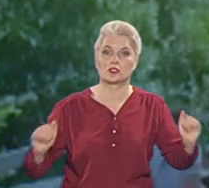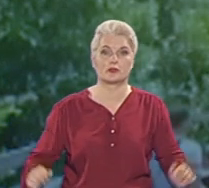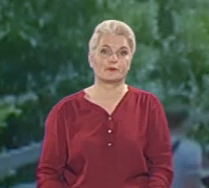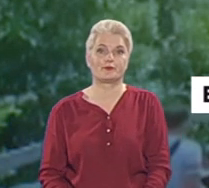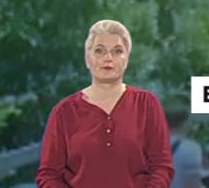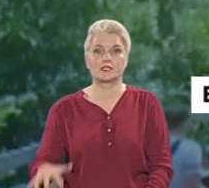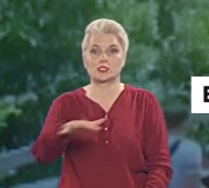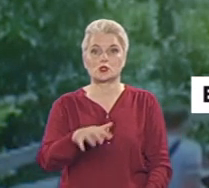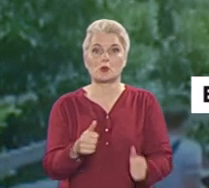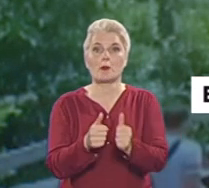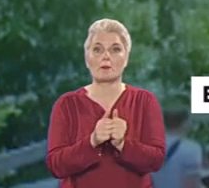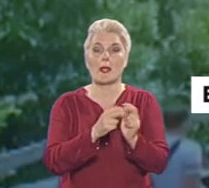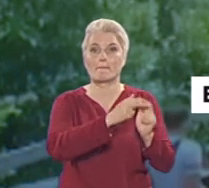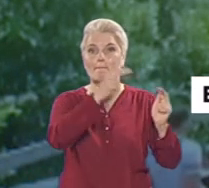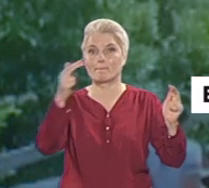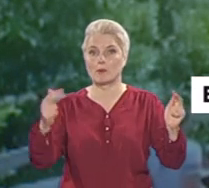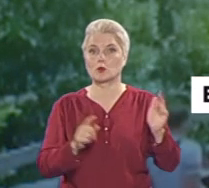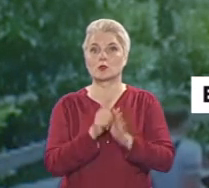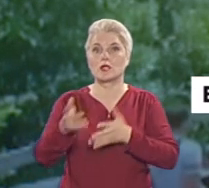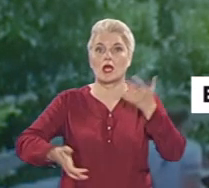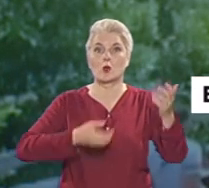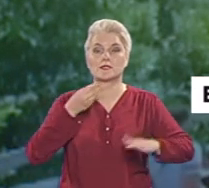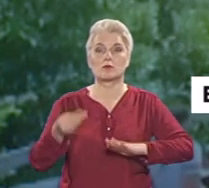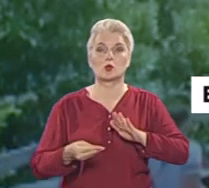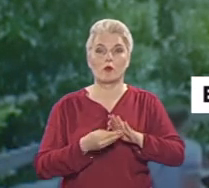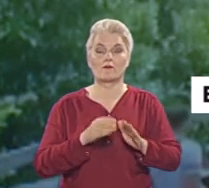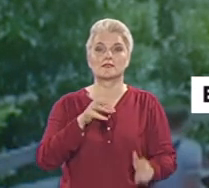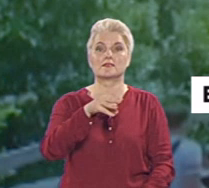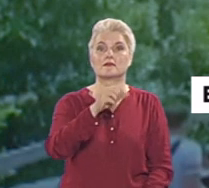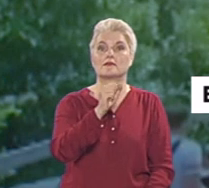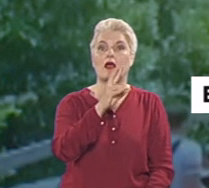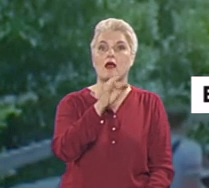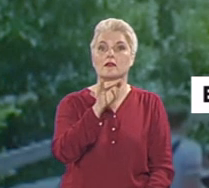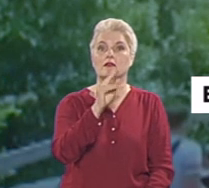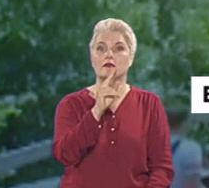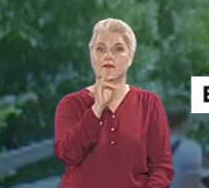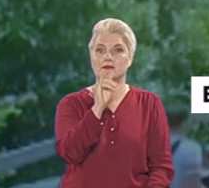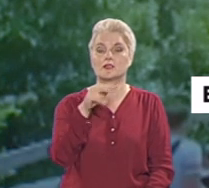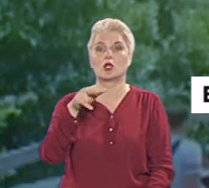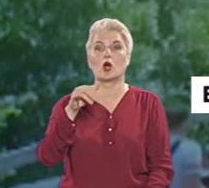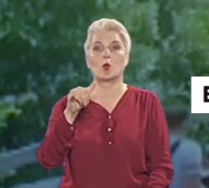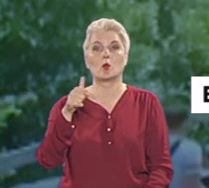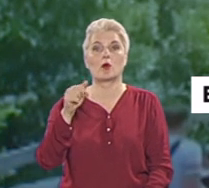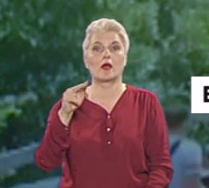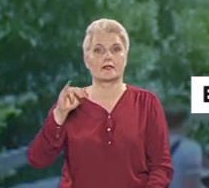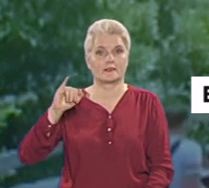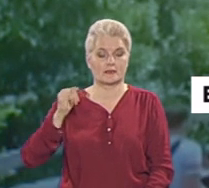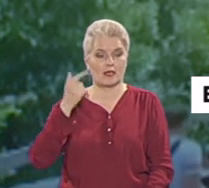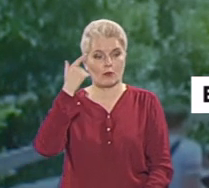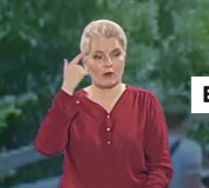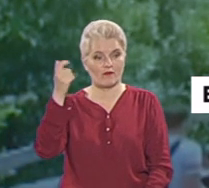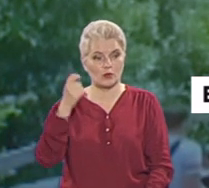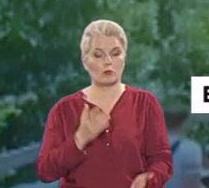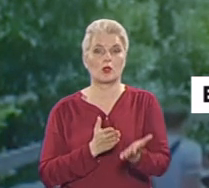Територію біля мосту почали розміновувати в Станиці Луганській. Про це новинам на Суспільному повідомив речник головного управління ДСНС Луганської